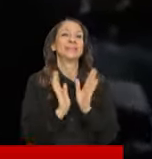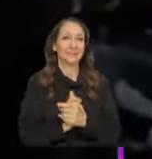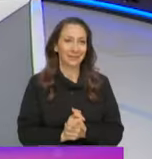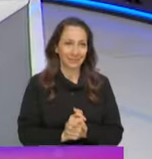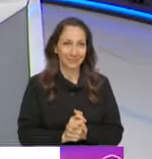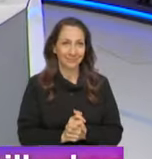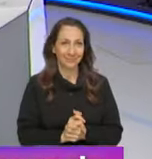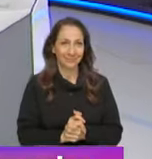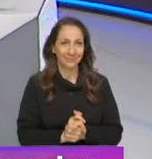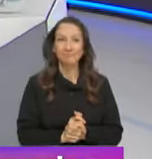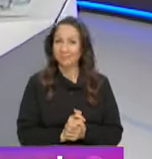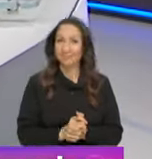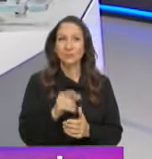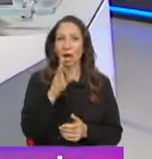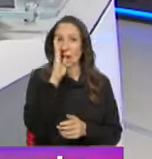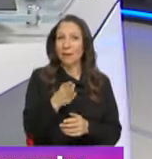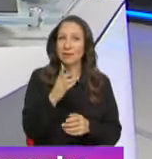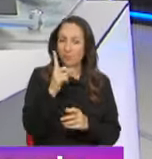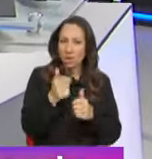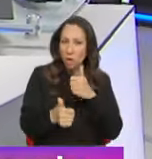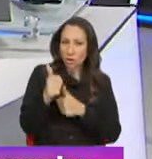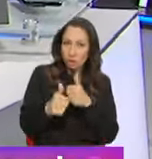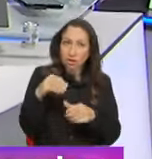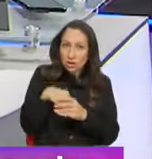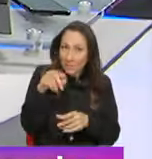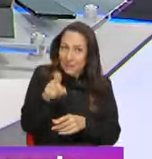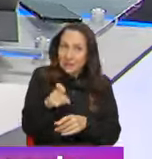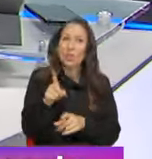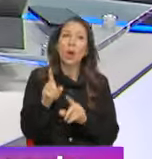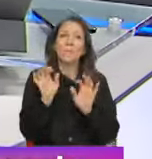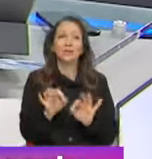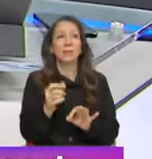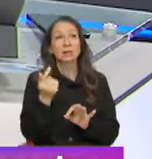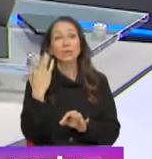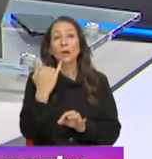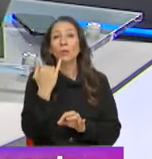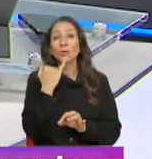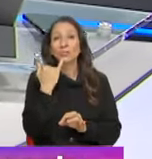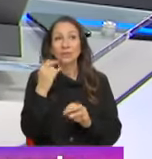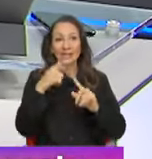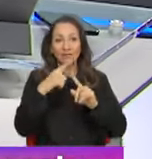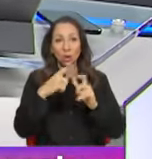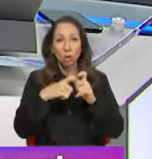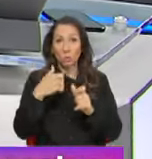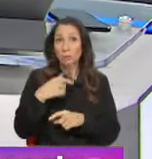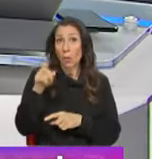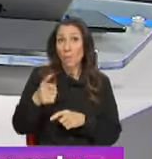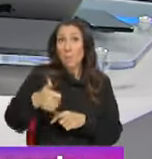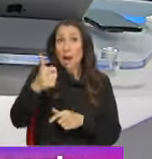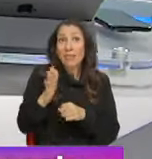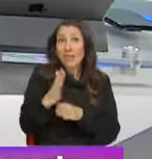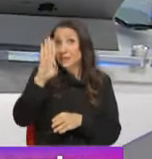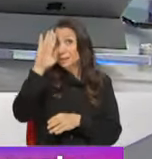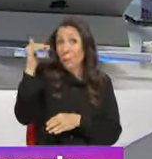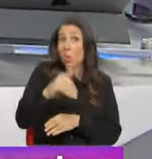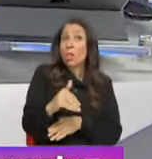etmesin şimdi adil bir yarışın içinde misiniz öyle başlayalım Az önce konuğumuz Tevfik göksuu kendisine sorduk bakanlar Han niye